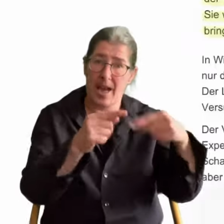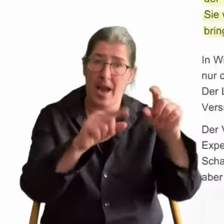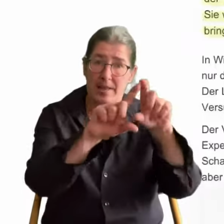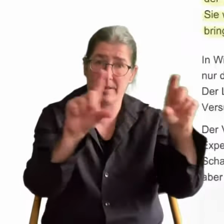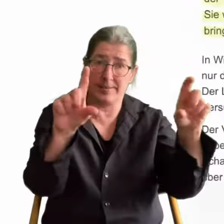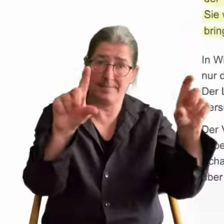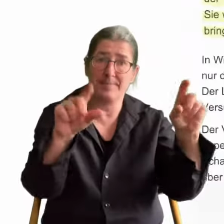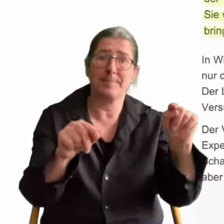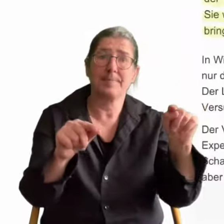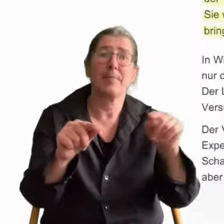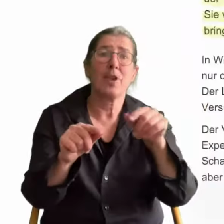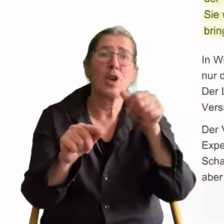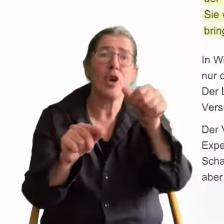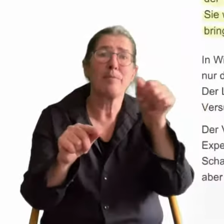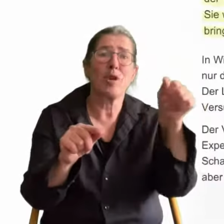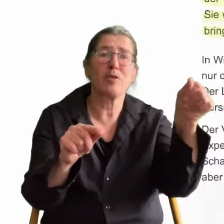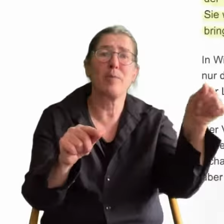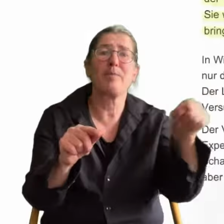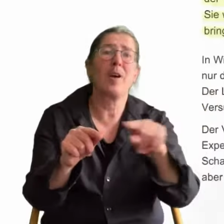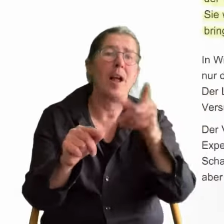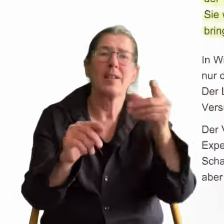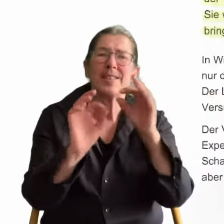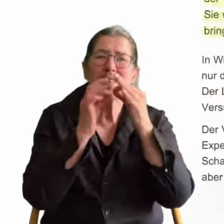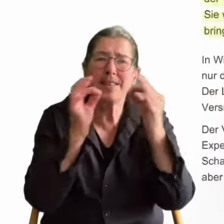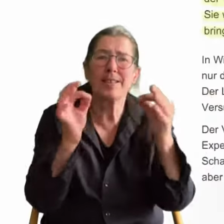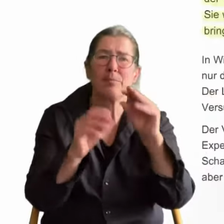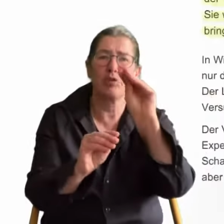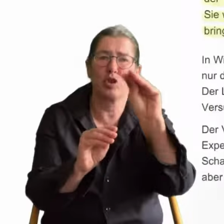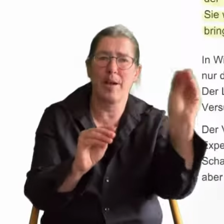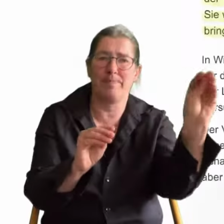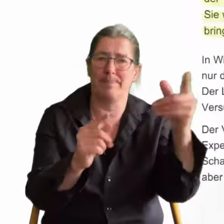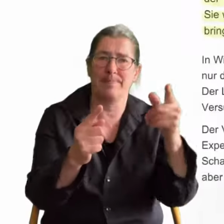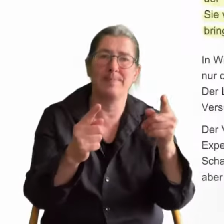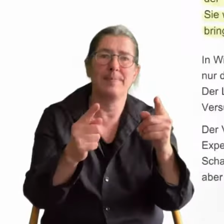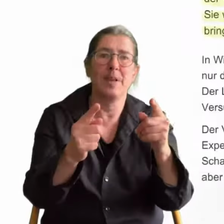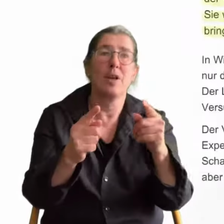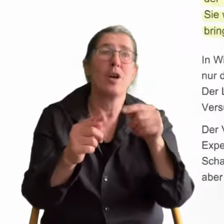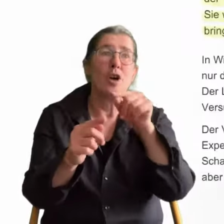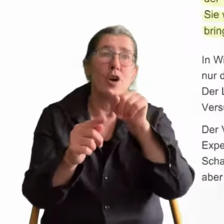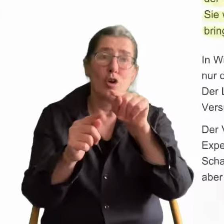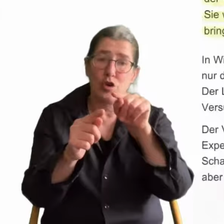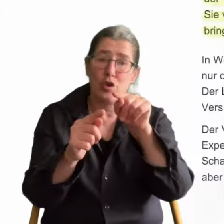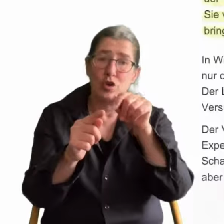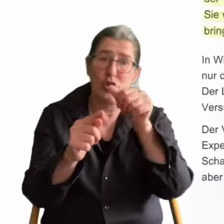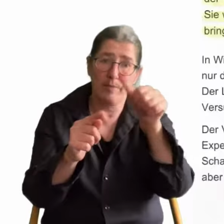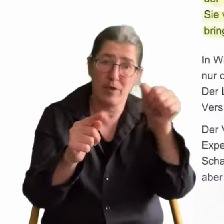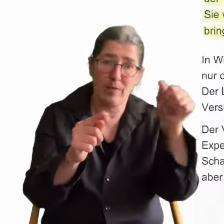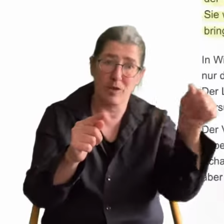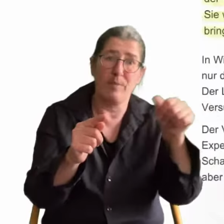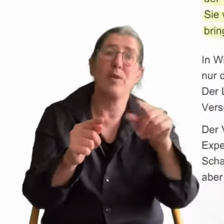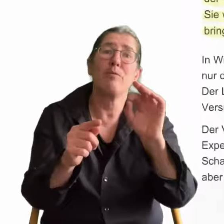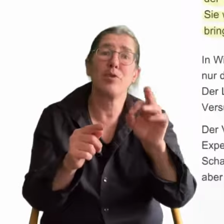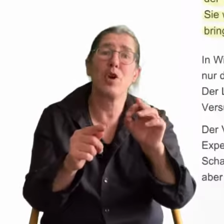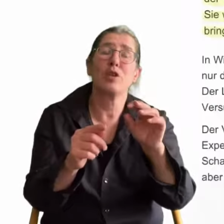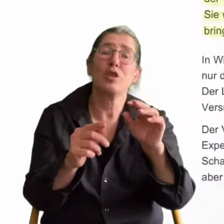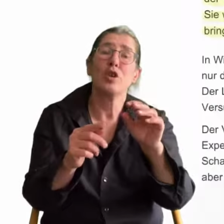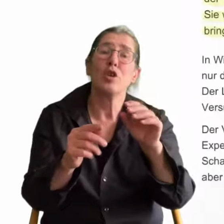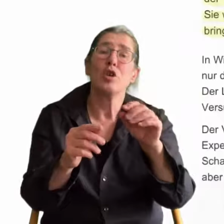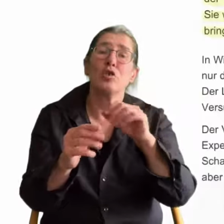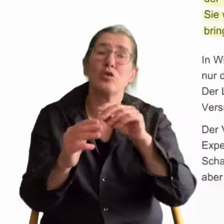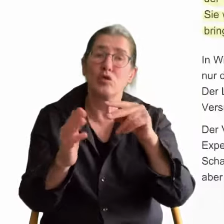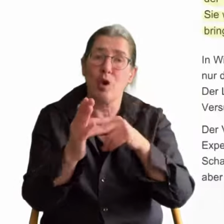gerät mit den entsprechenden knöpfen alles war gekennzeichnet und die einzelnen knöpfe um die stromstöße in 15